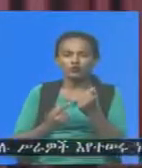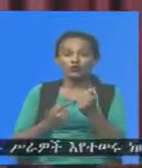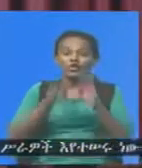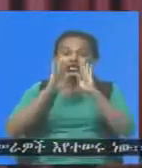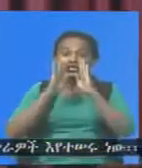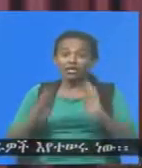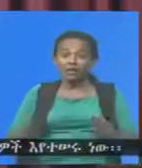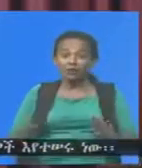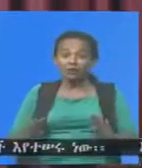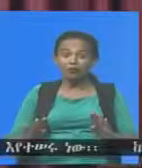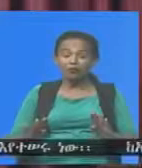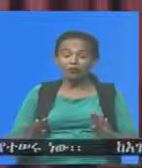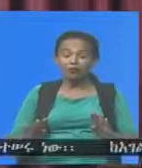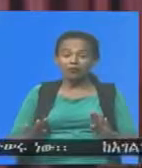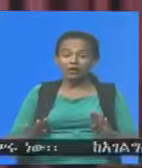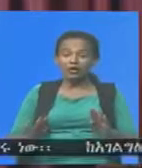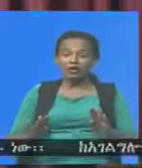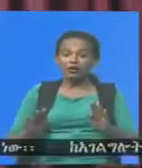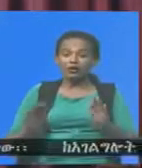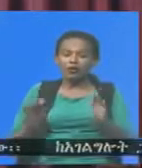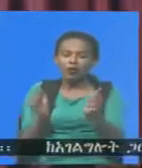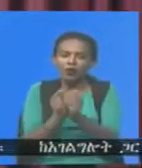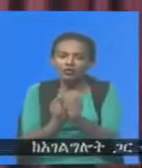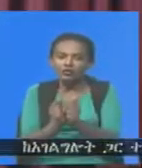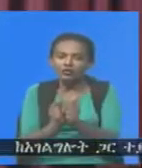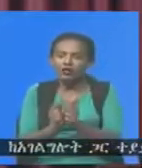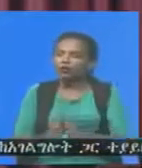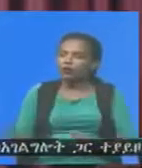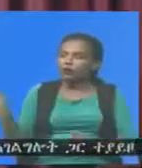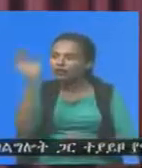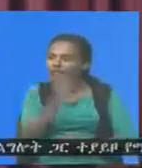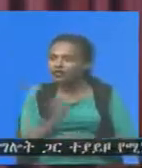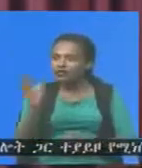ሰላም በማሰር በማሳደድ አይገኝም። ያብሳል